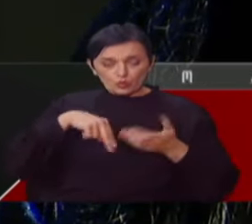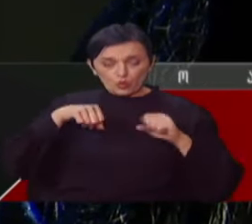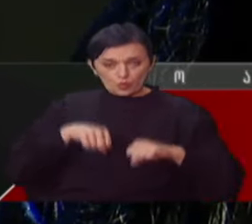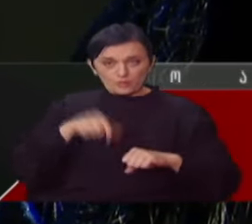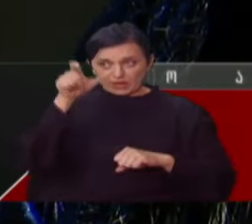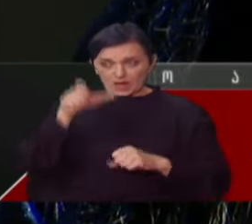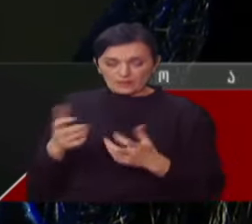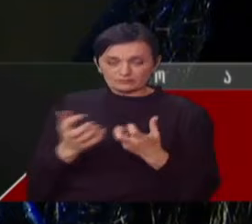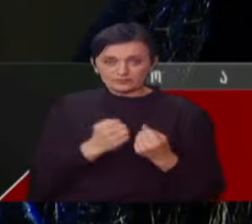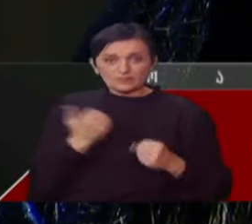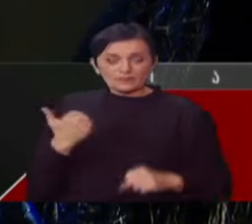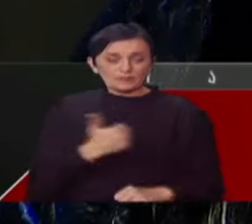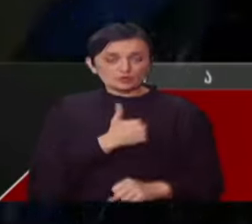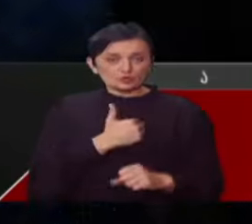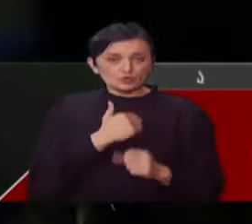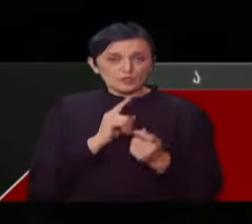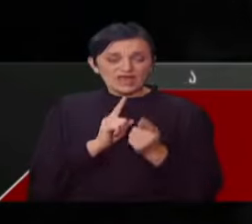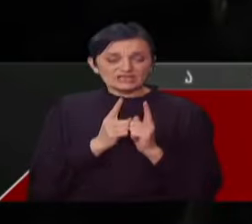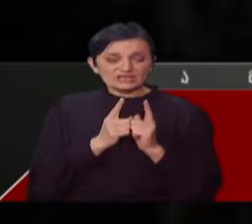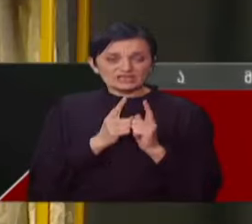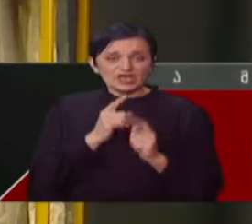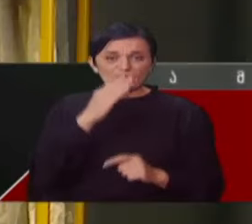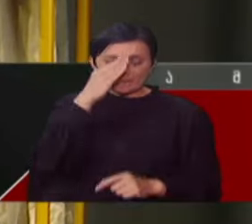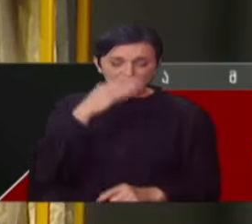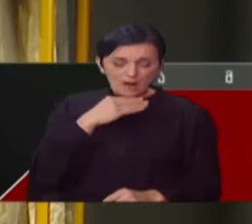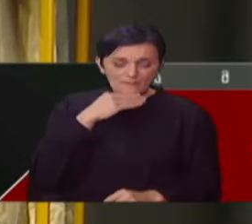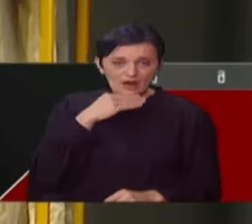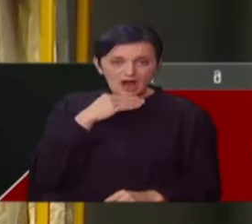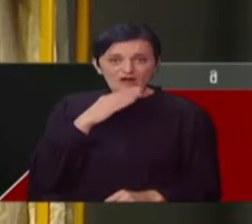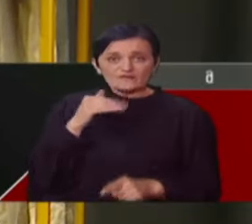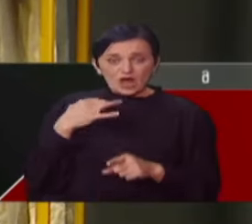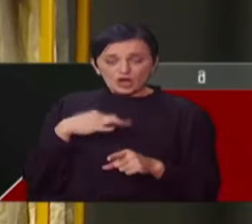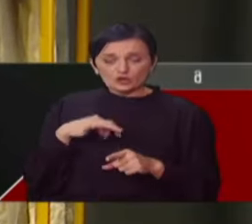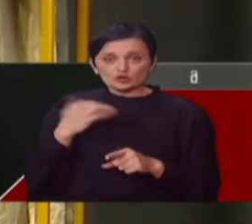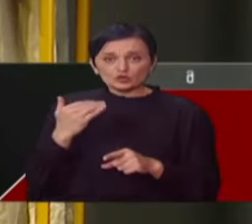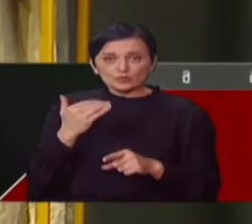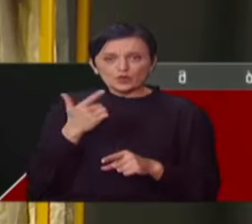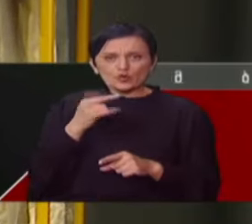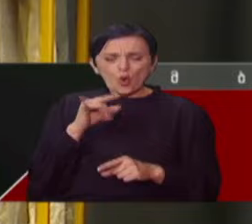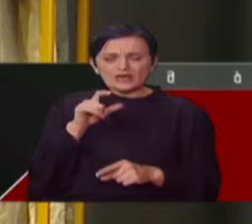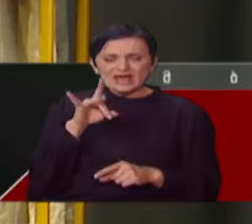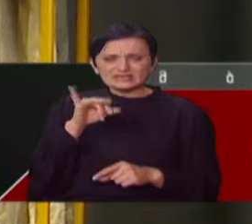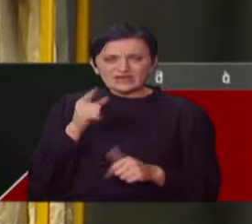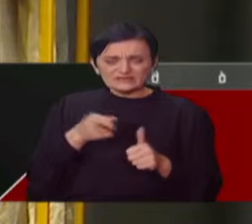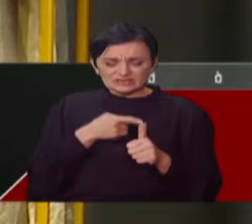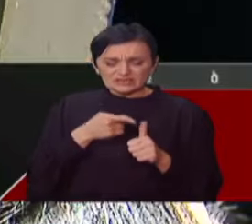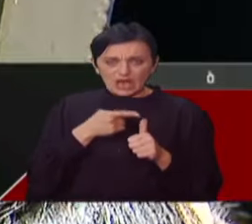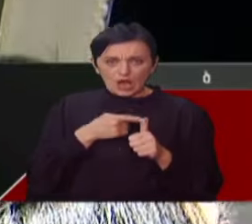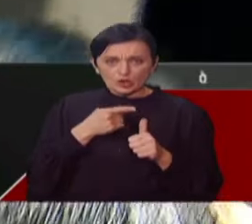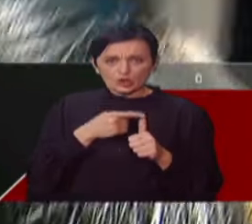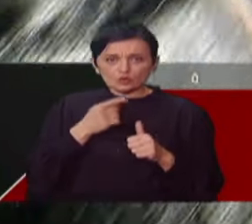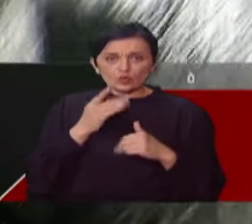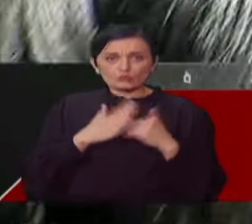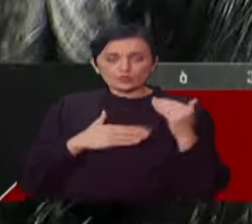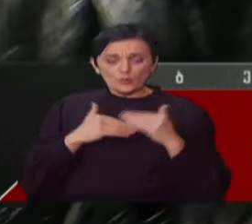მოიპოვა. Misiunea mondomobit ითარგმნა ვაჟიშვილი და მამა, რომელიც მანვე გორის გიორგი ერისთავის სახელობის პროფესიულ